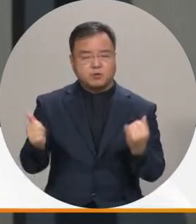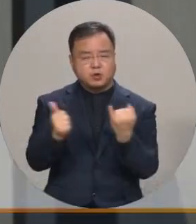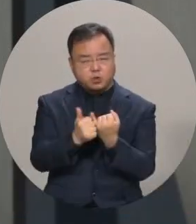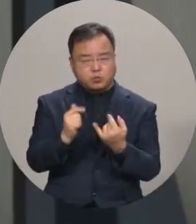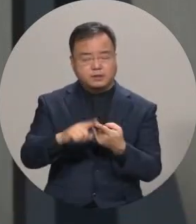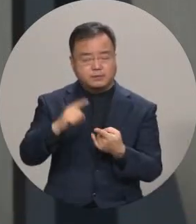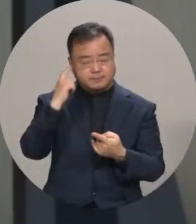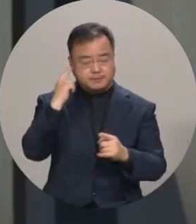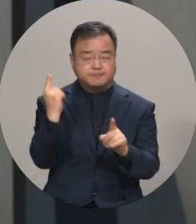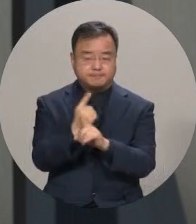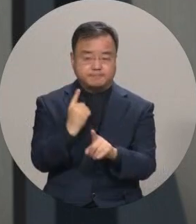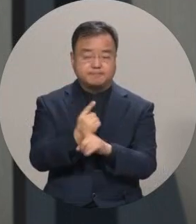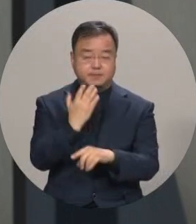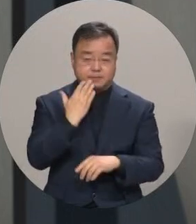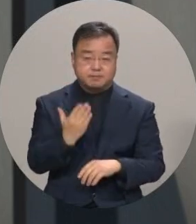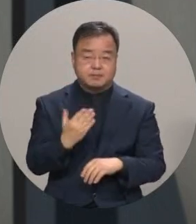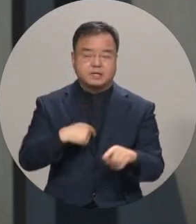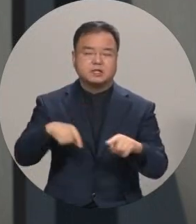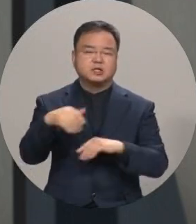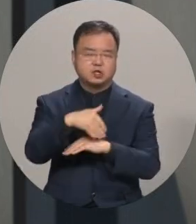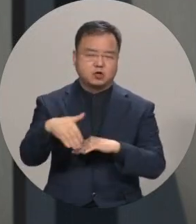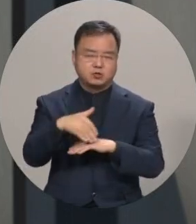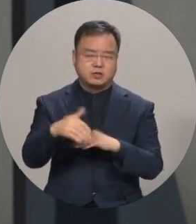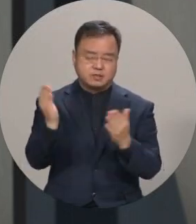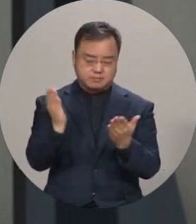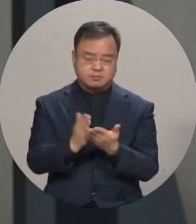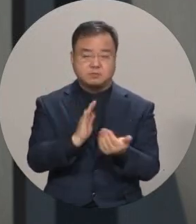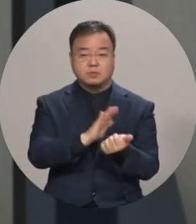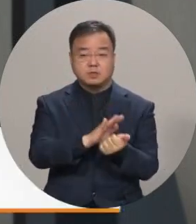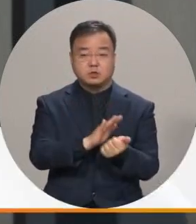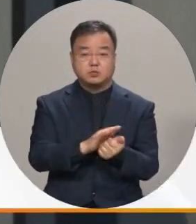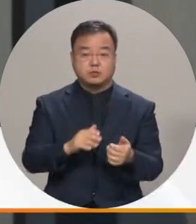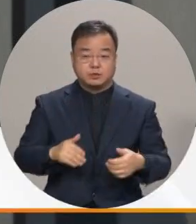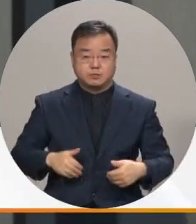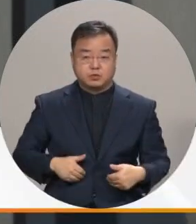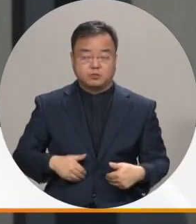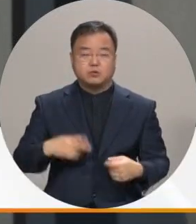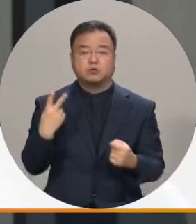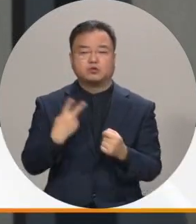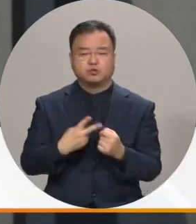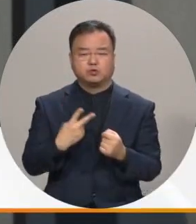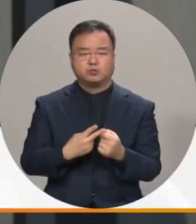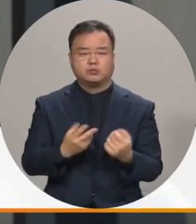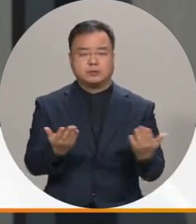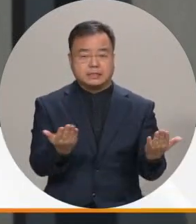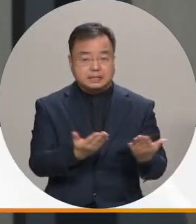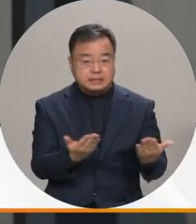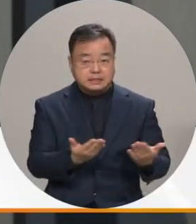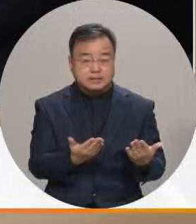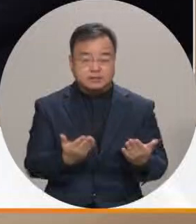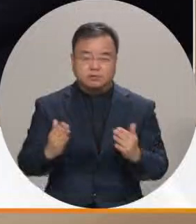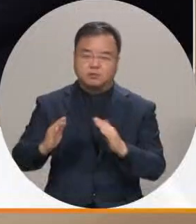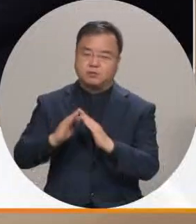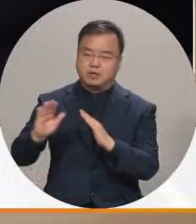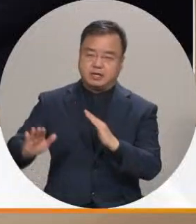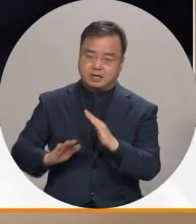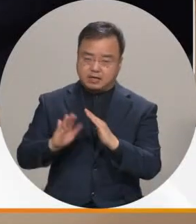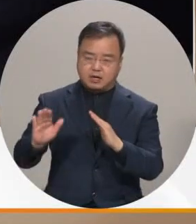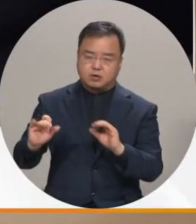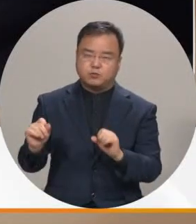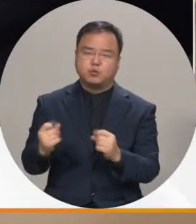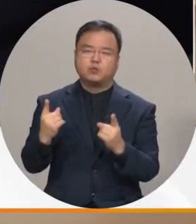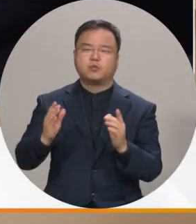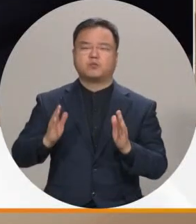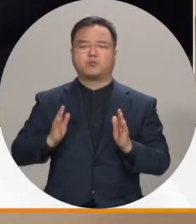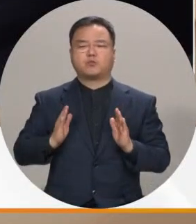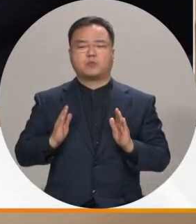이런 부분들을 정책적으로 좀 많이 지원할 필요가 있다라고 생각이 되고요 두 번째는 일가정 양립 확립하는게 매우 중요합니다